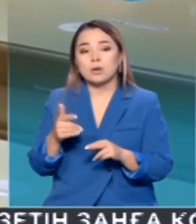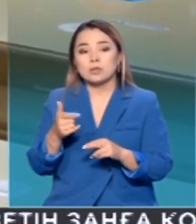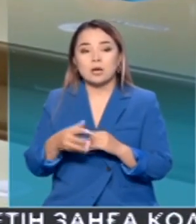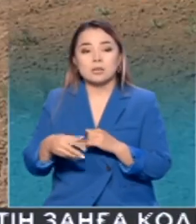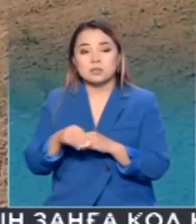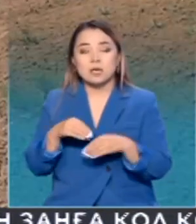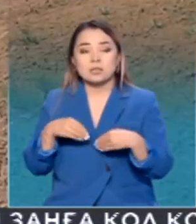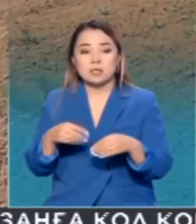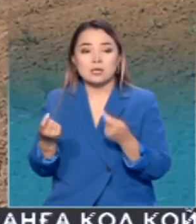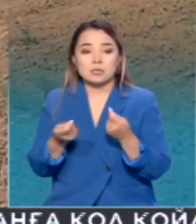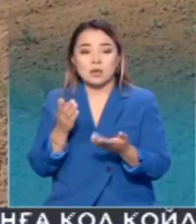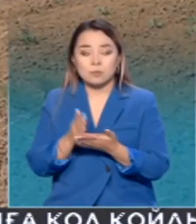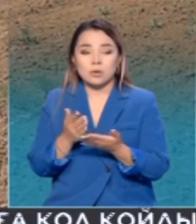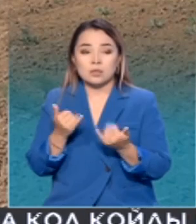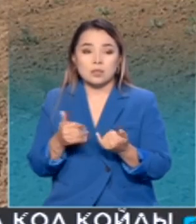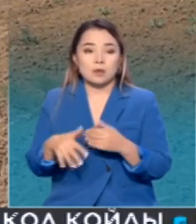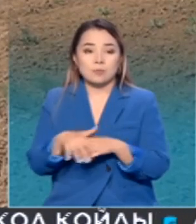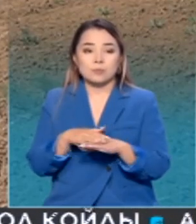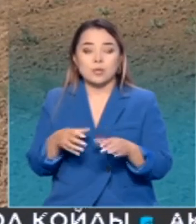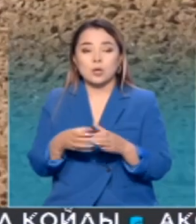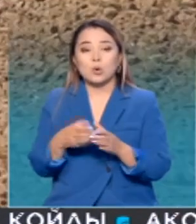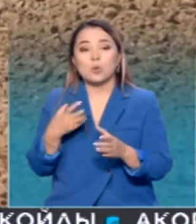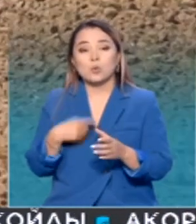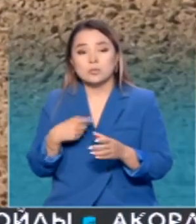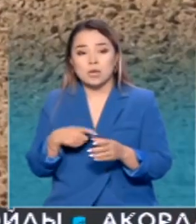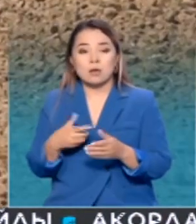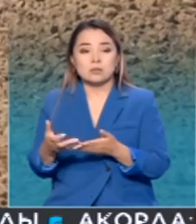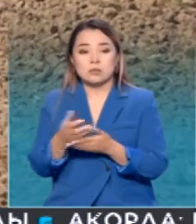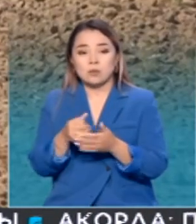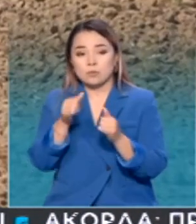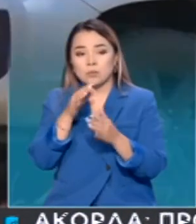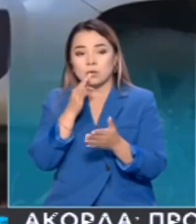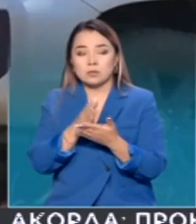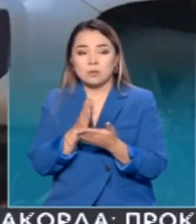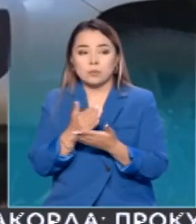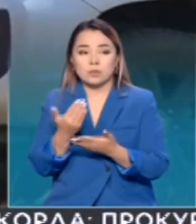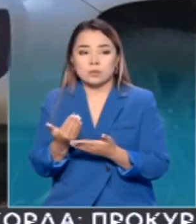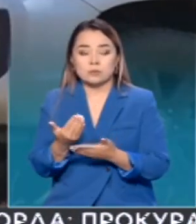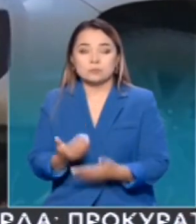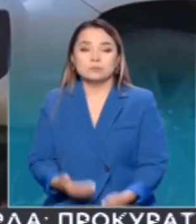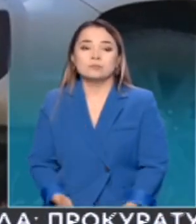дәнді дақыл еккен, құнарлы деген алқаптардың өзінен өнім ала алмаймыз дейді ол.